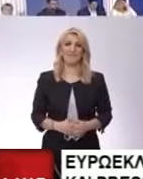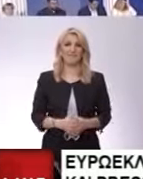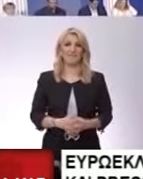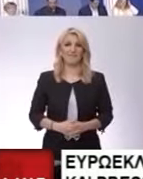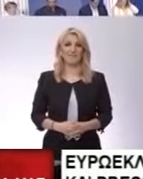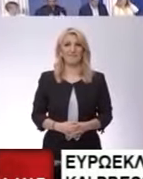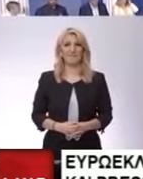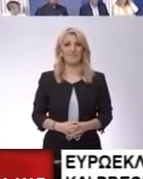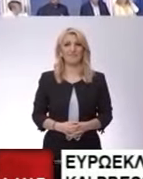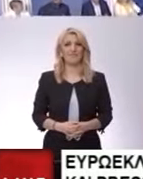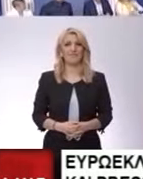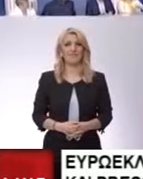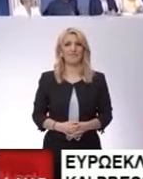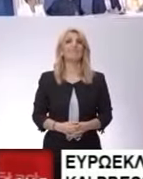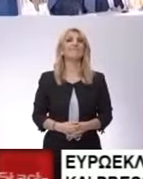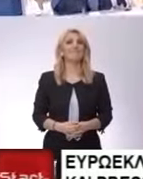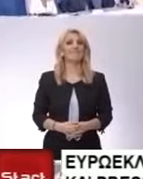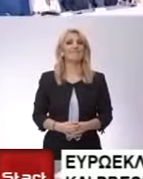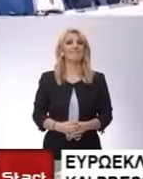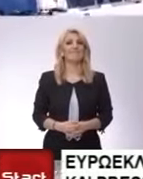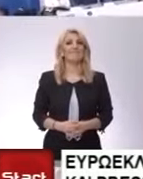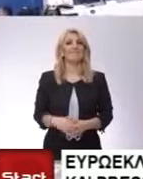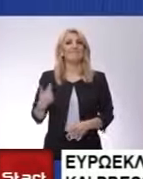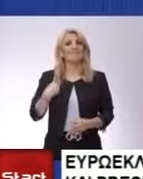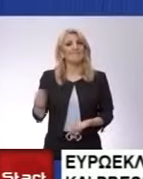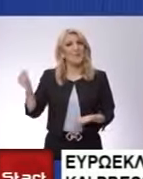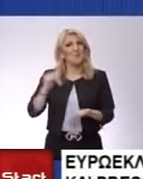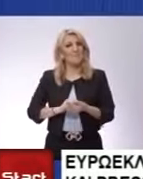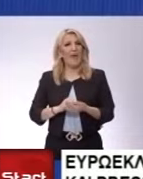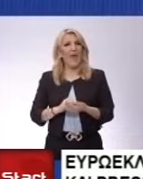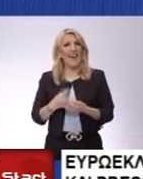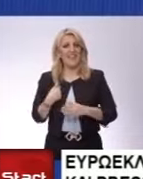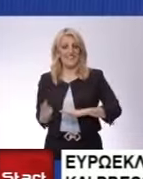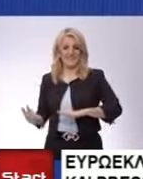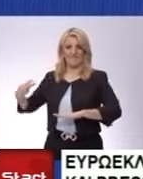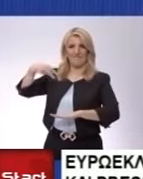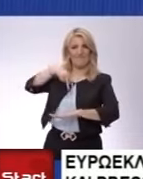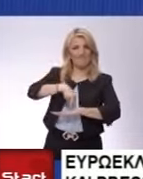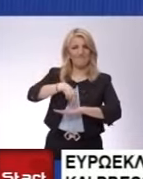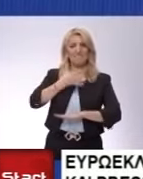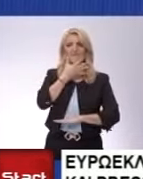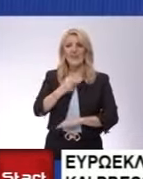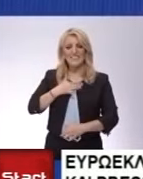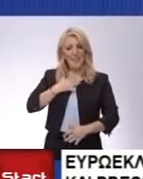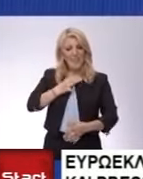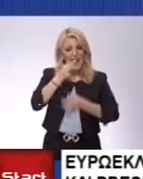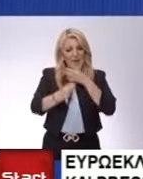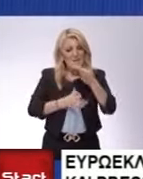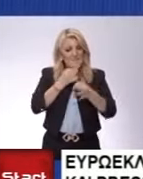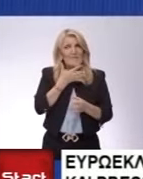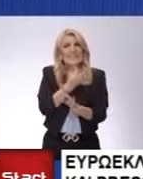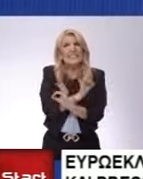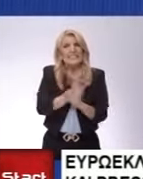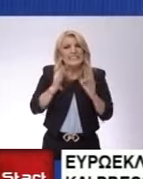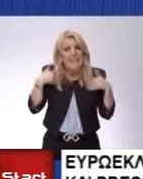δεξιά, ωστόσο παράλληλα για διαφορετικούς λόγους ανεβάζουν τους τόνους και προς τον ΣΥΡΙΖΑ. Με τη στρατηγική αυτή, στόχος είναι